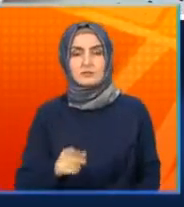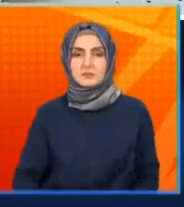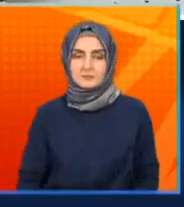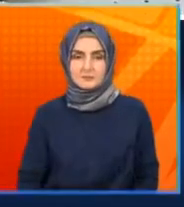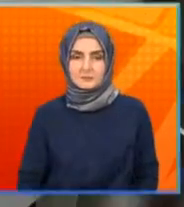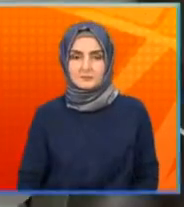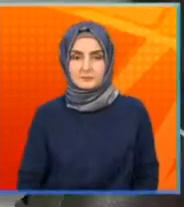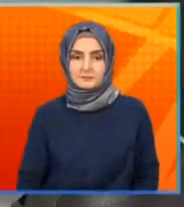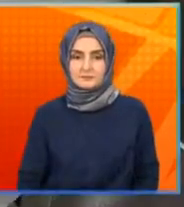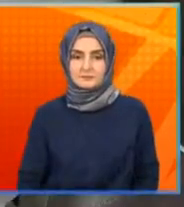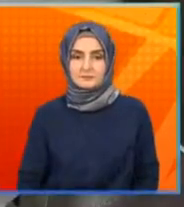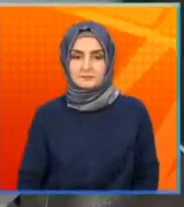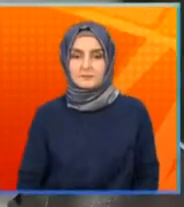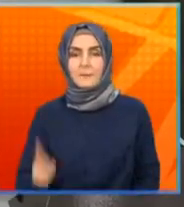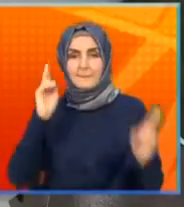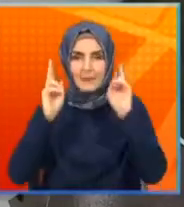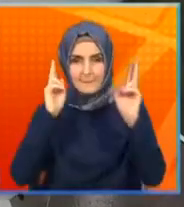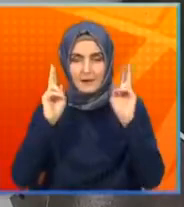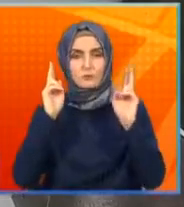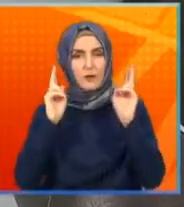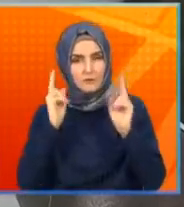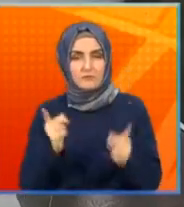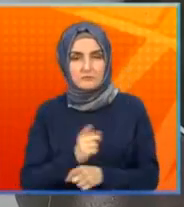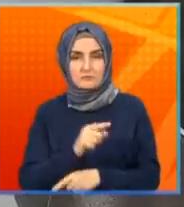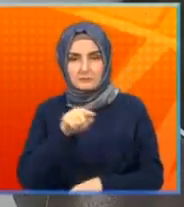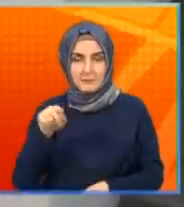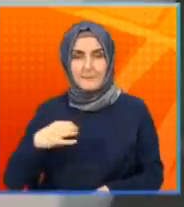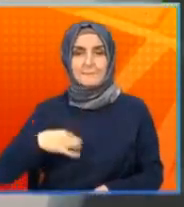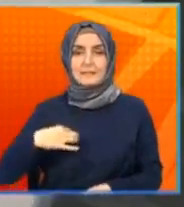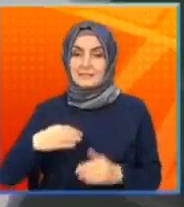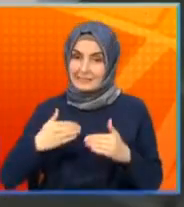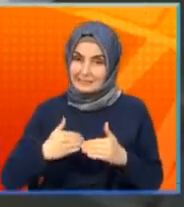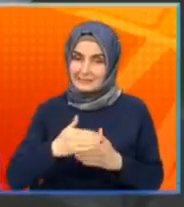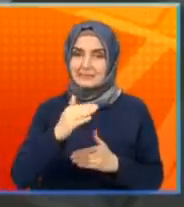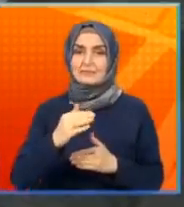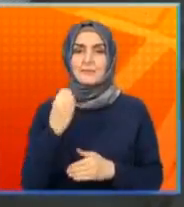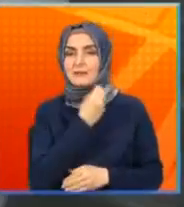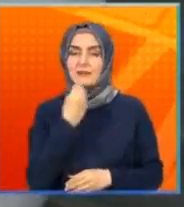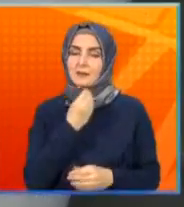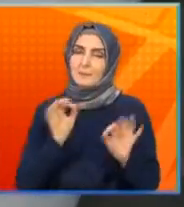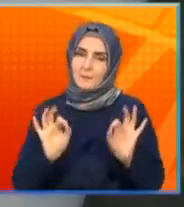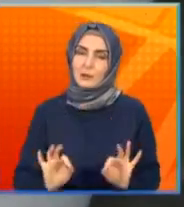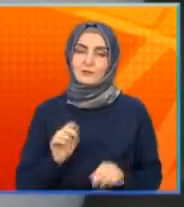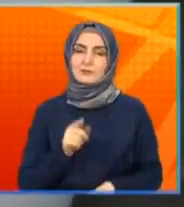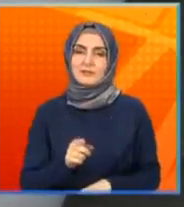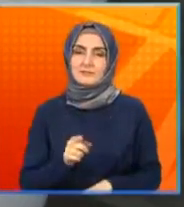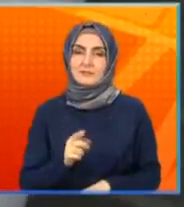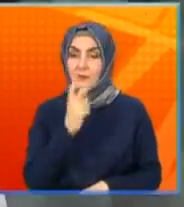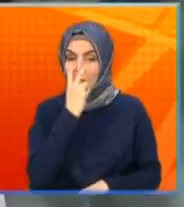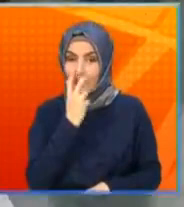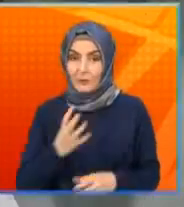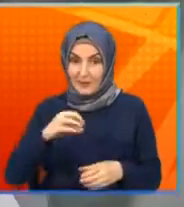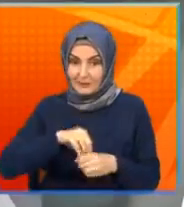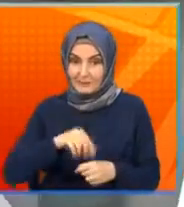ortalıkta dolaş berber ve kuaförlerde Pazartesi itibariyle mesaiye başlayacak tedbirler kapsamında